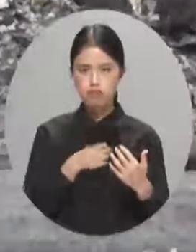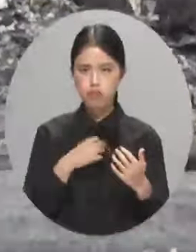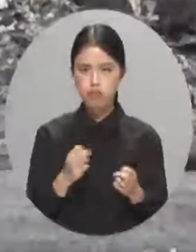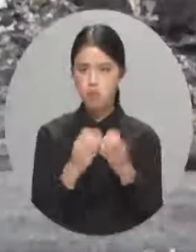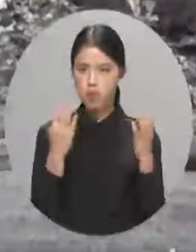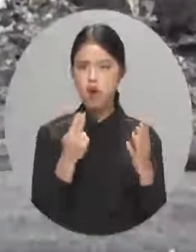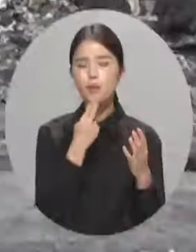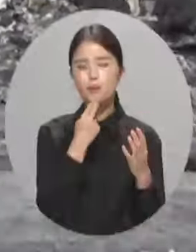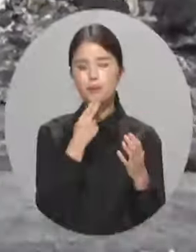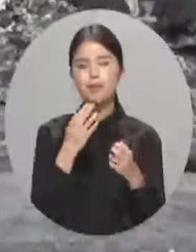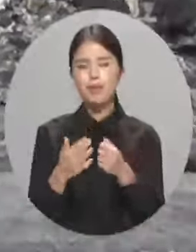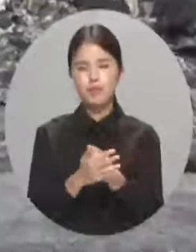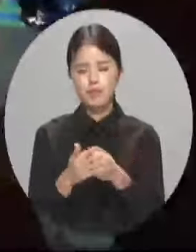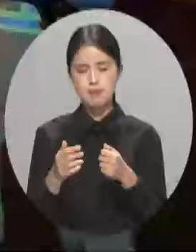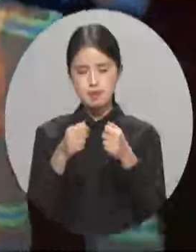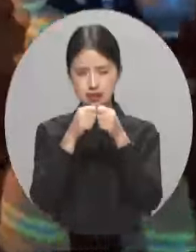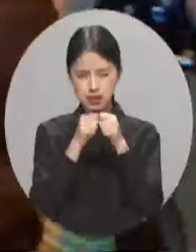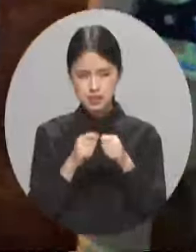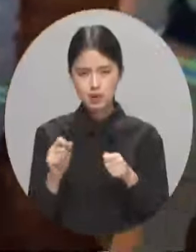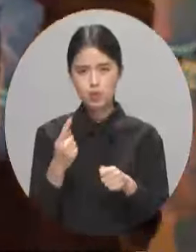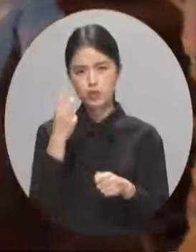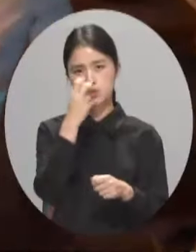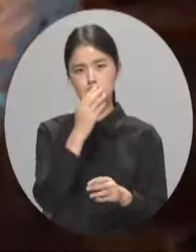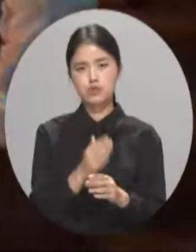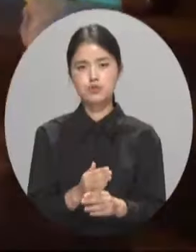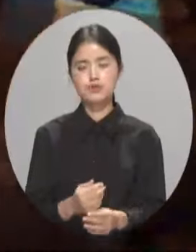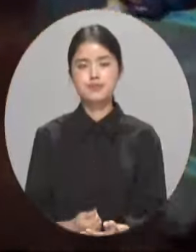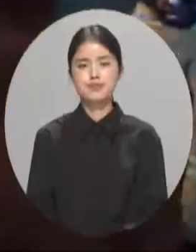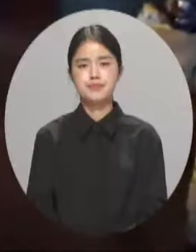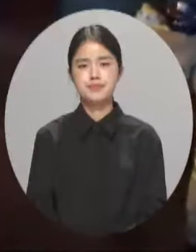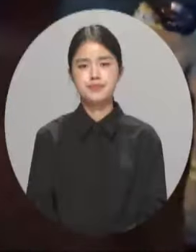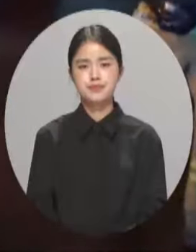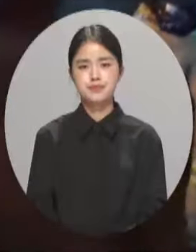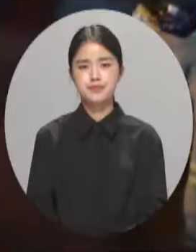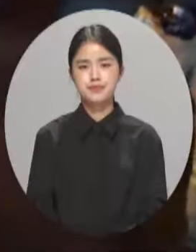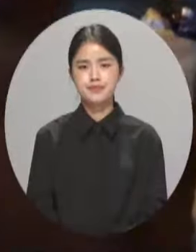것으로 보고 자세한 화재 원인을 조사하고 있습니다. MBC 뉴스 이주연입니다.